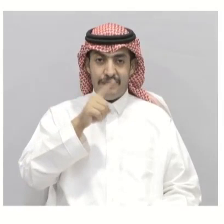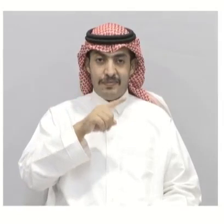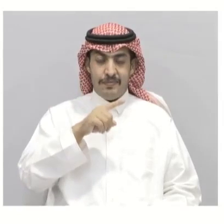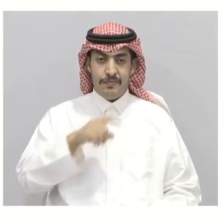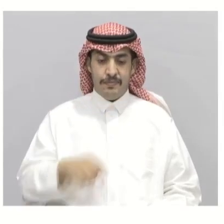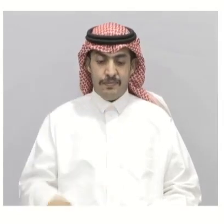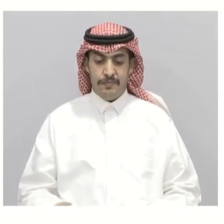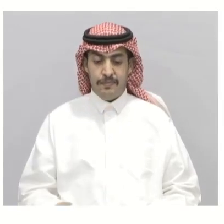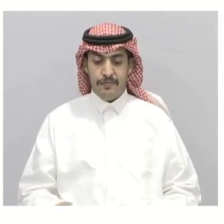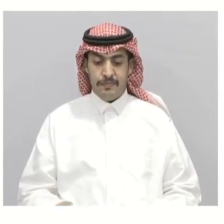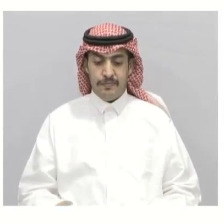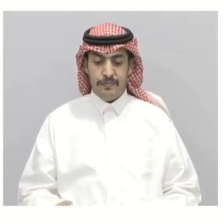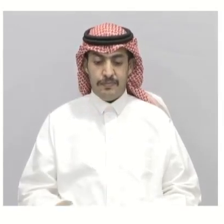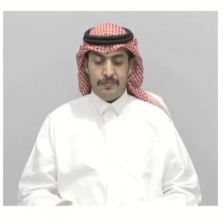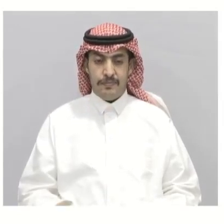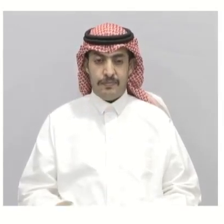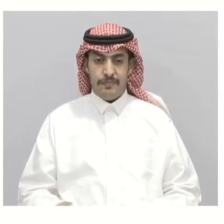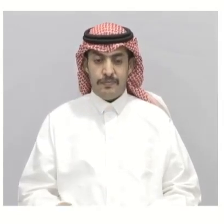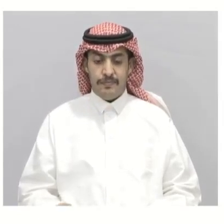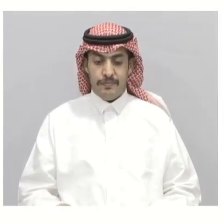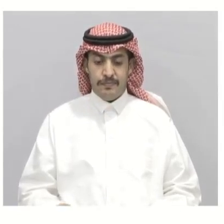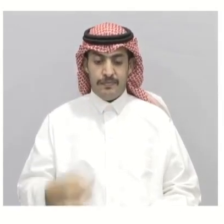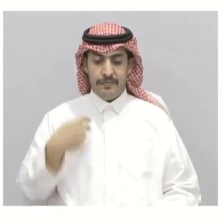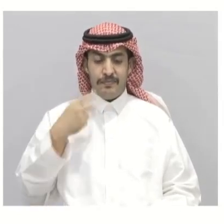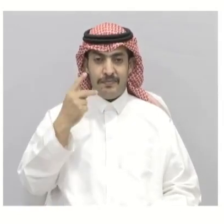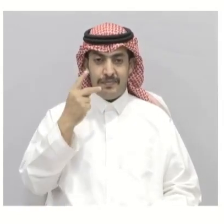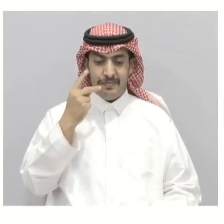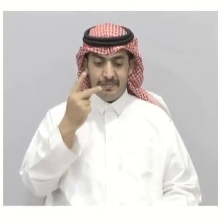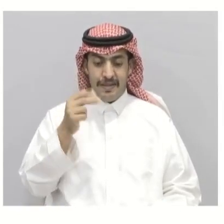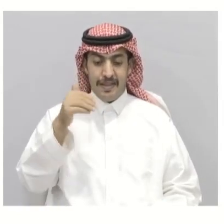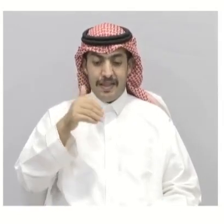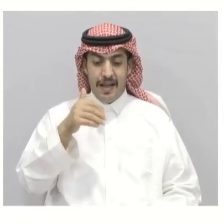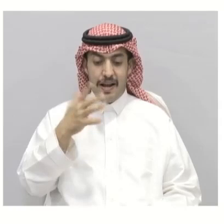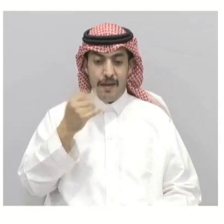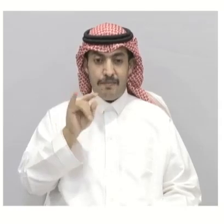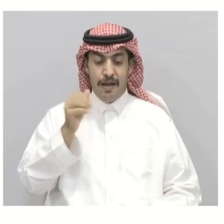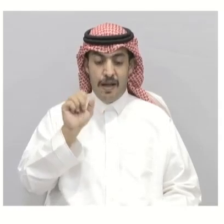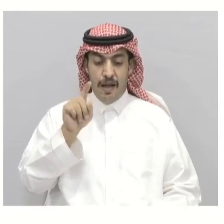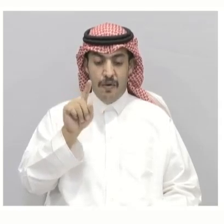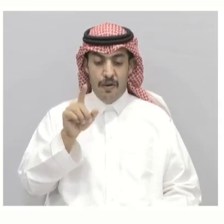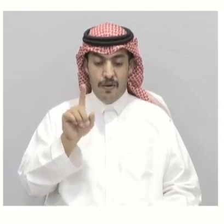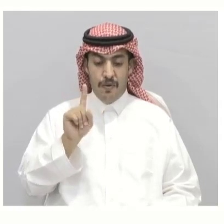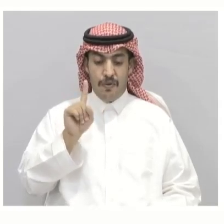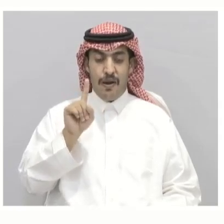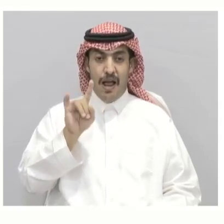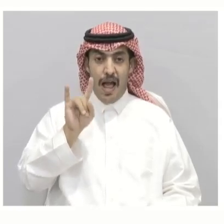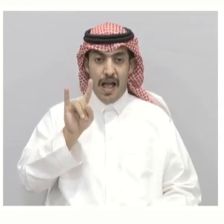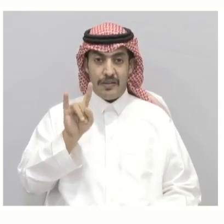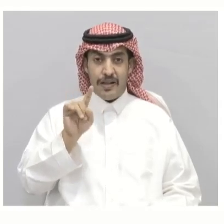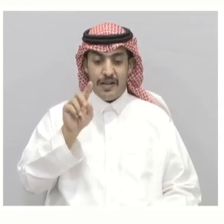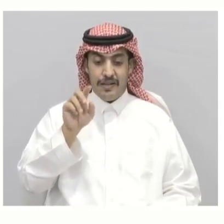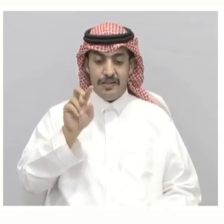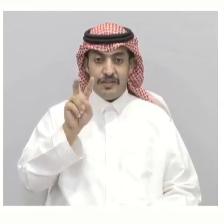نرى اذا بنظره على القياسات سارى ان الخمسين